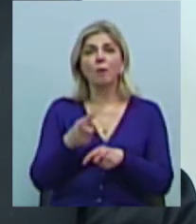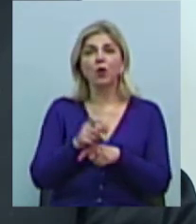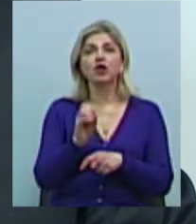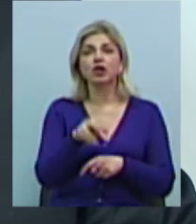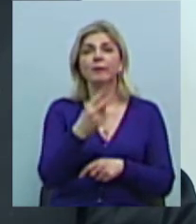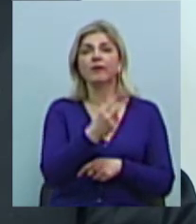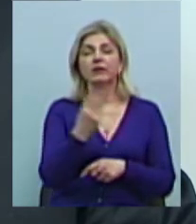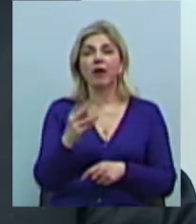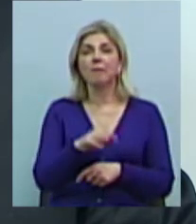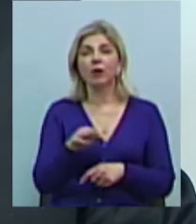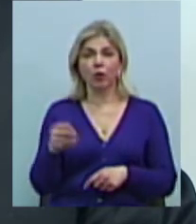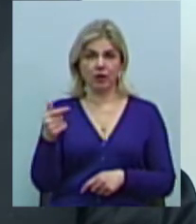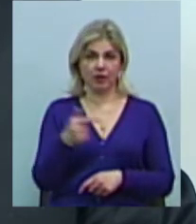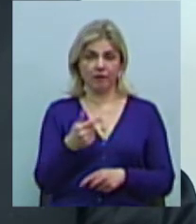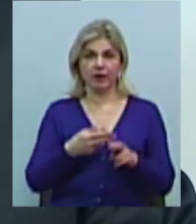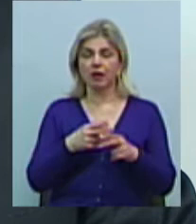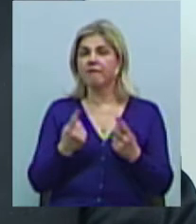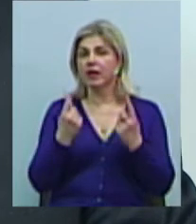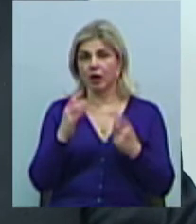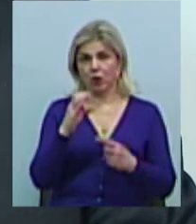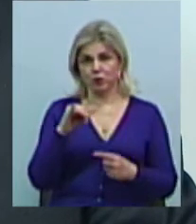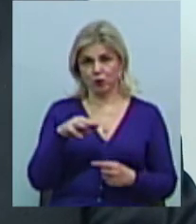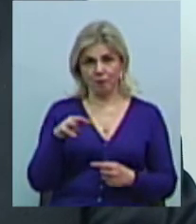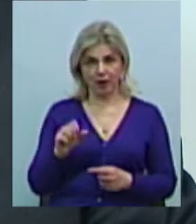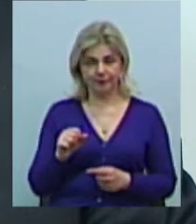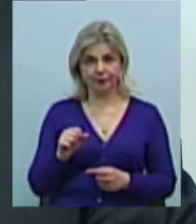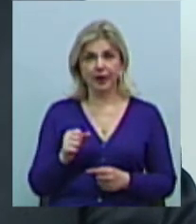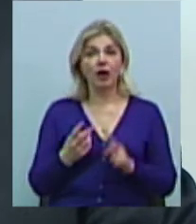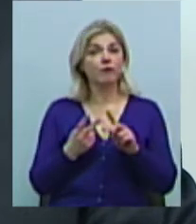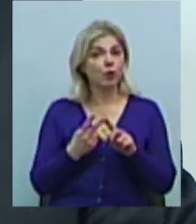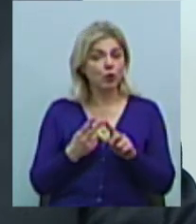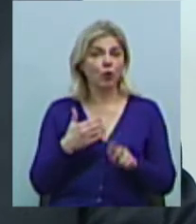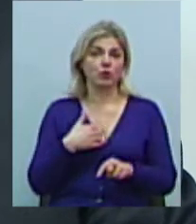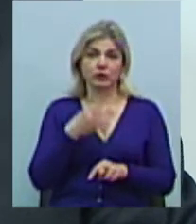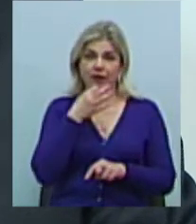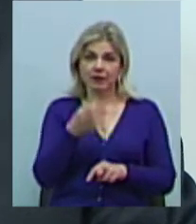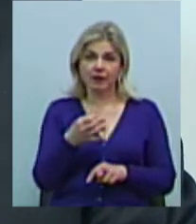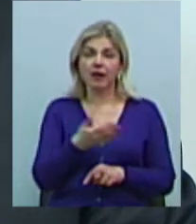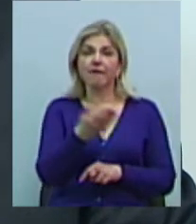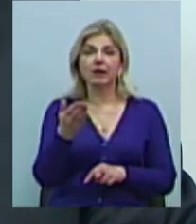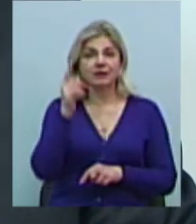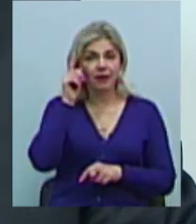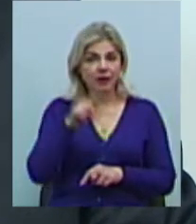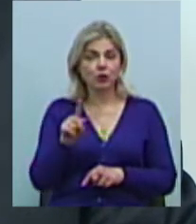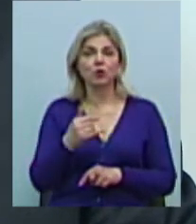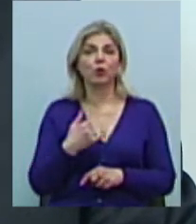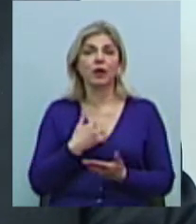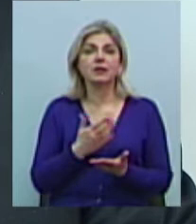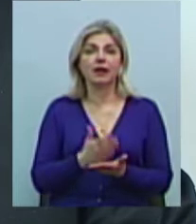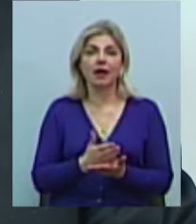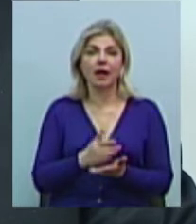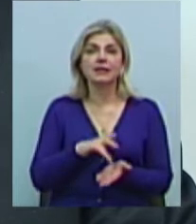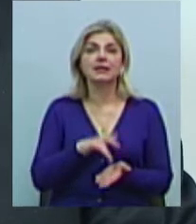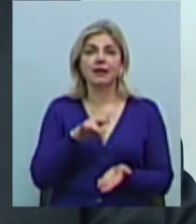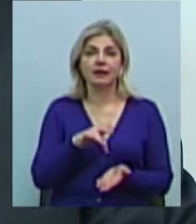мільйони гривень. Це досить таки велика сума. Друге, хочу сказати, що ви знаєте, що у нас є